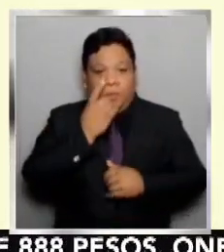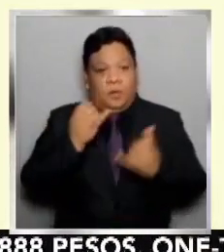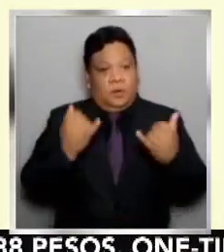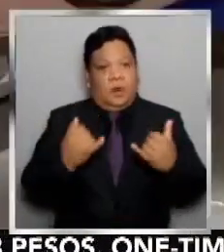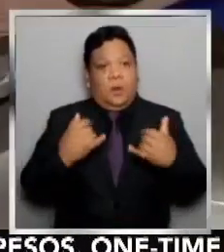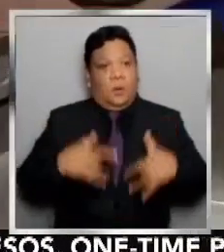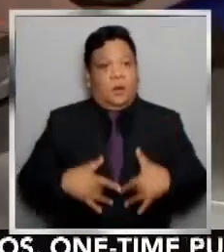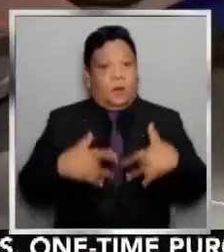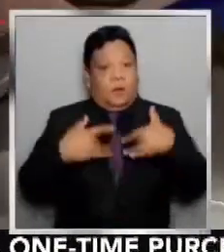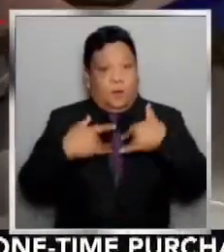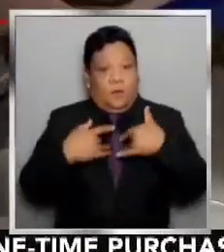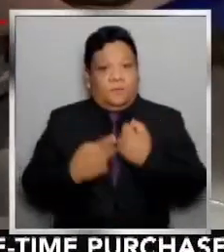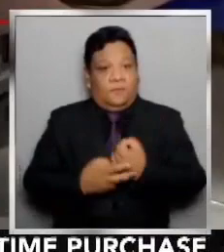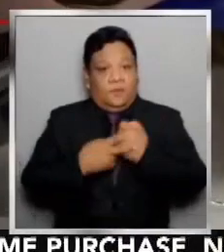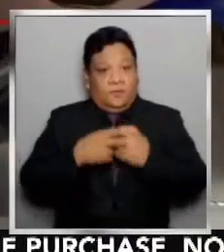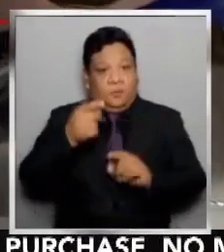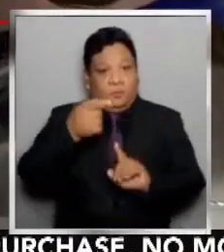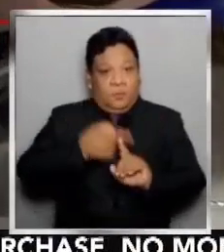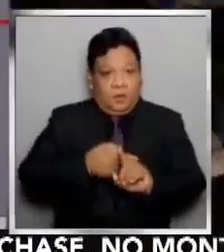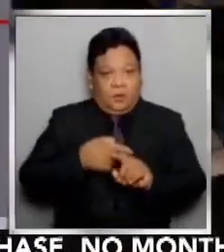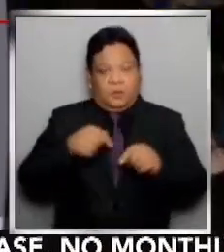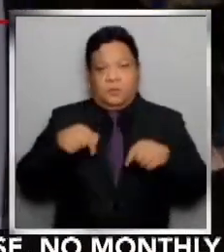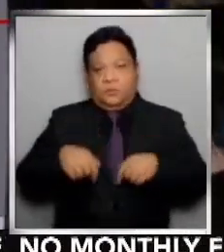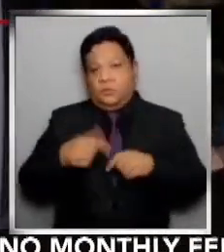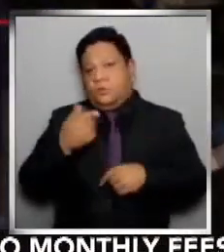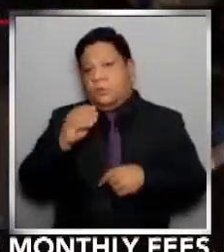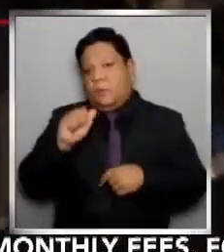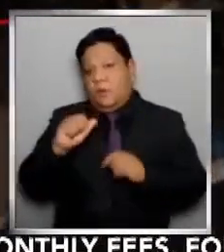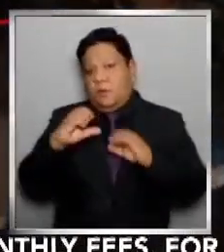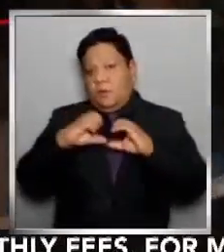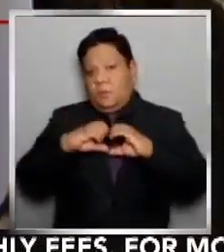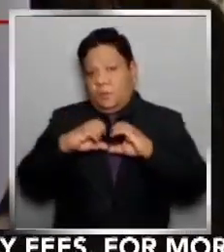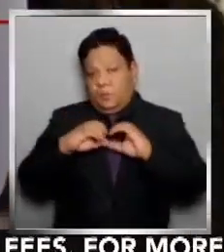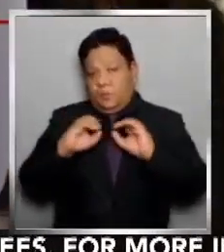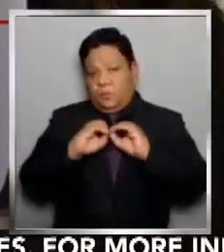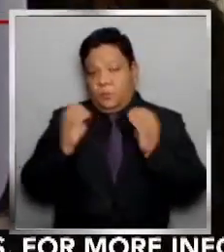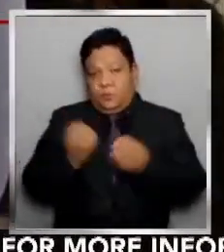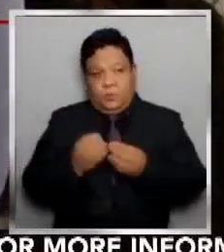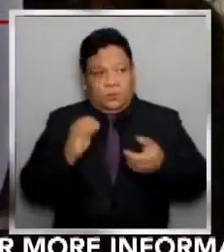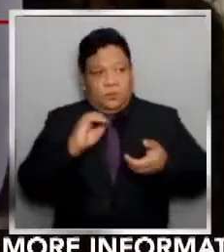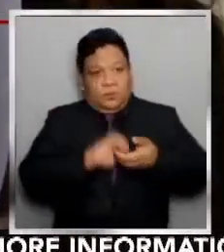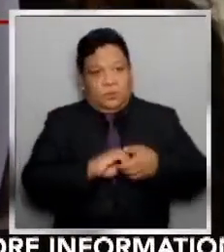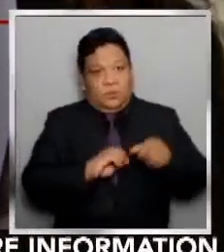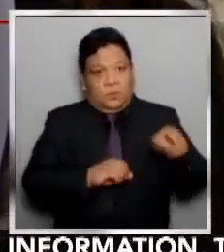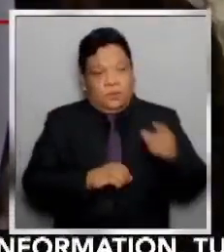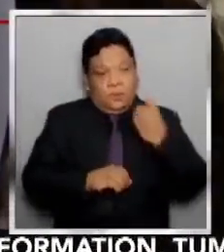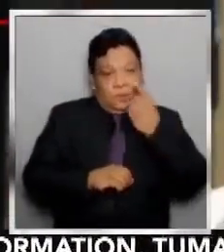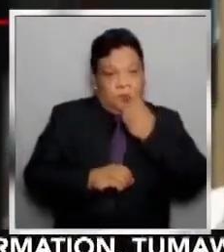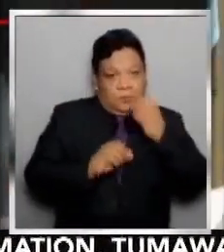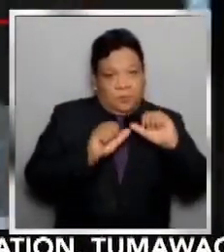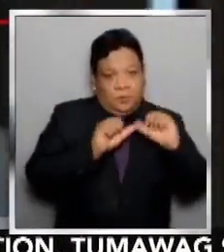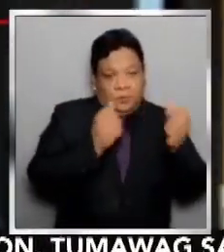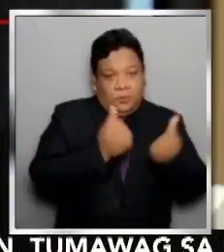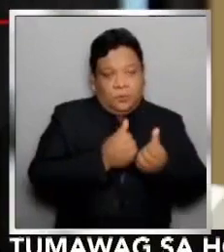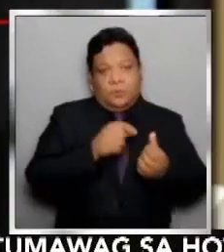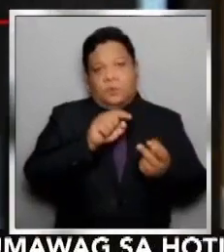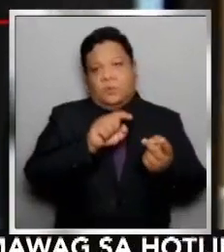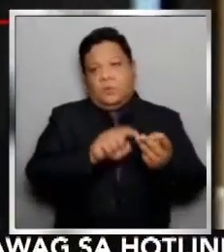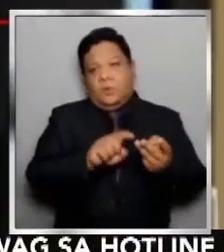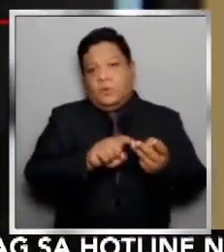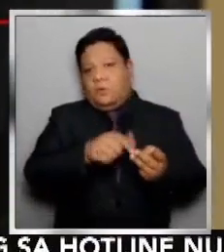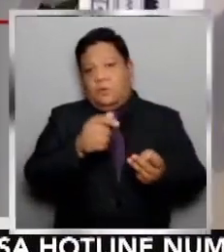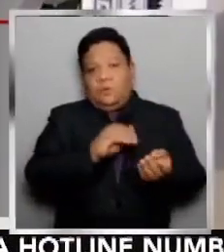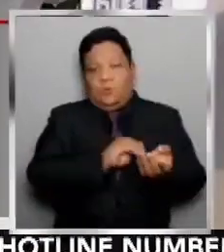Kapuso Foundation sa pakikiisa ng Vitreoretina Society of the Philippines at ng Dr. Paulino J. Garcia Memorial Research and